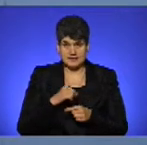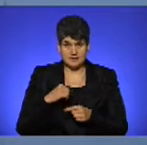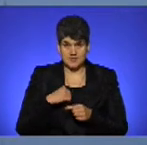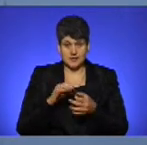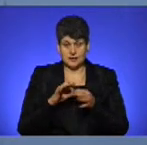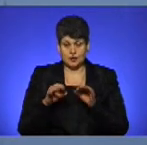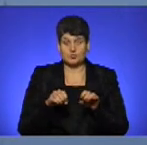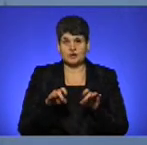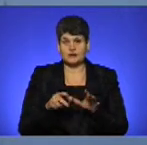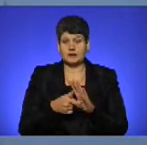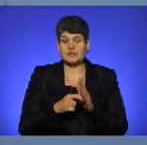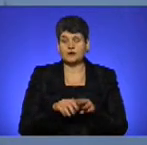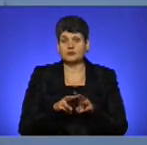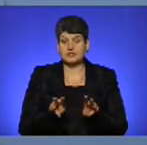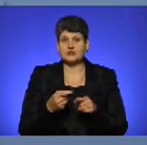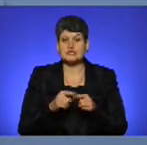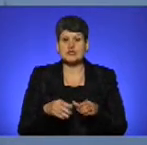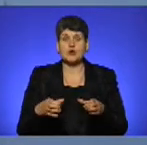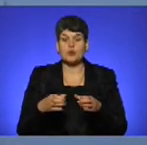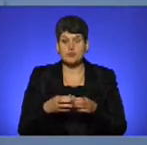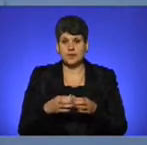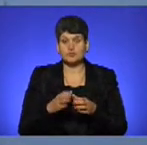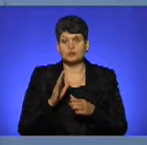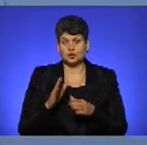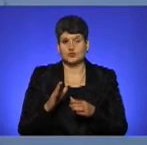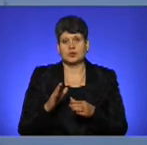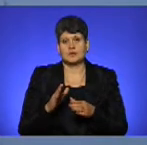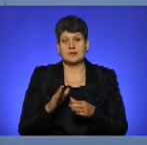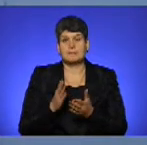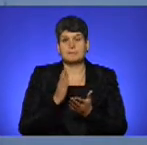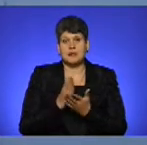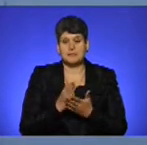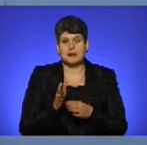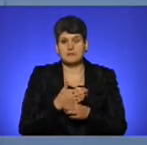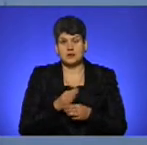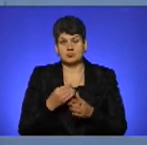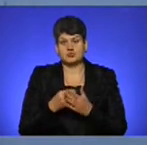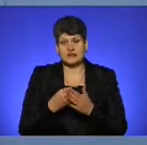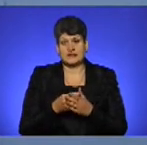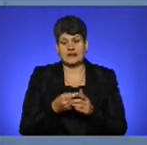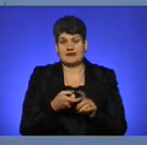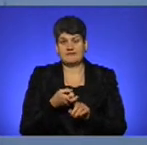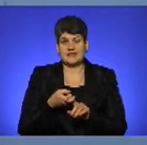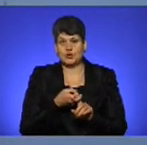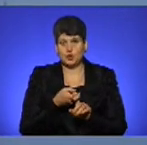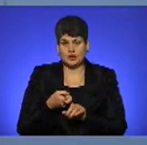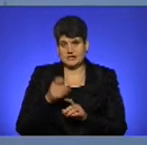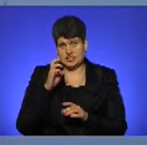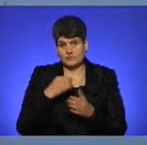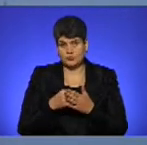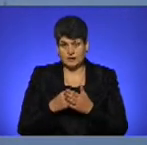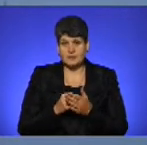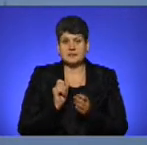цитуючи постанову Кабінету міністрів, що ці громади стануть суб'єктами прямих міжбюджетних відносин з державним бюджетом. І призначаючи вибори